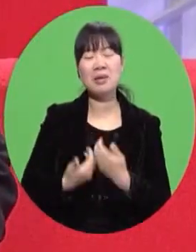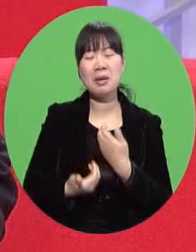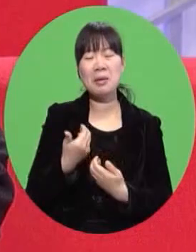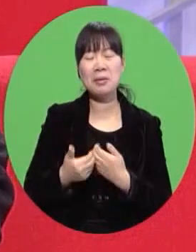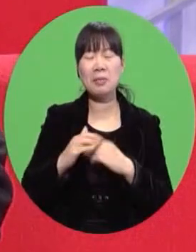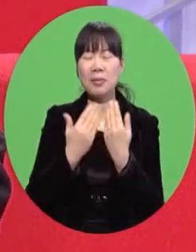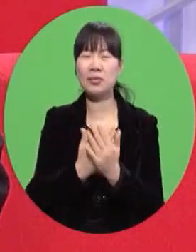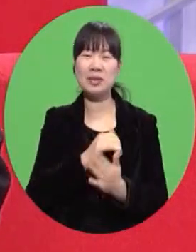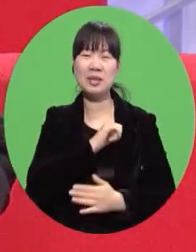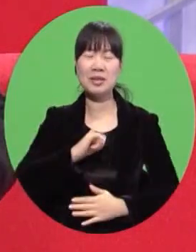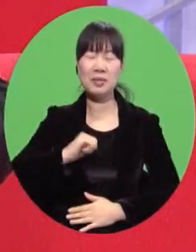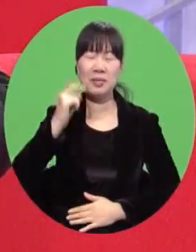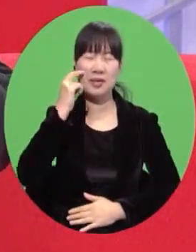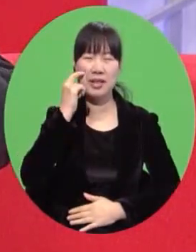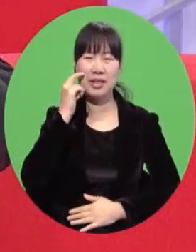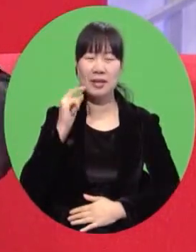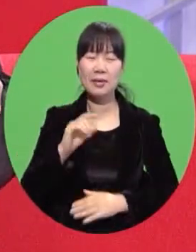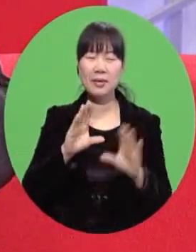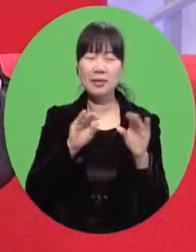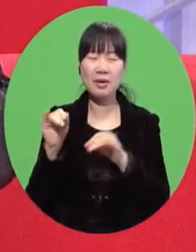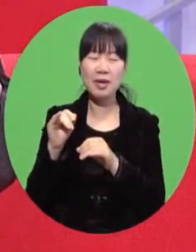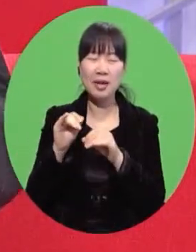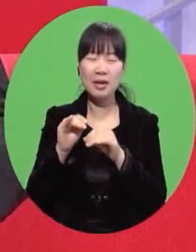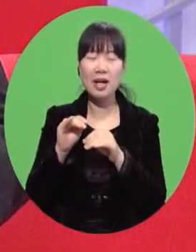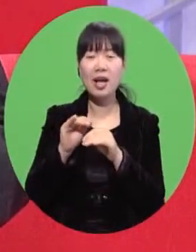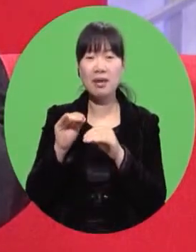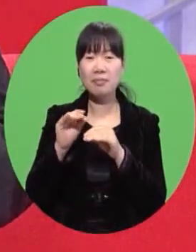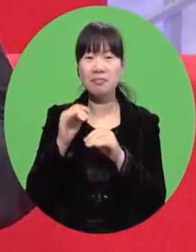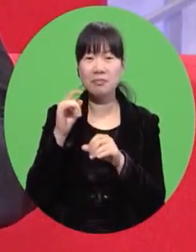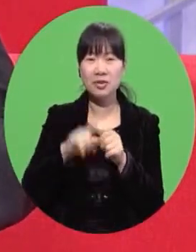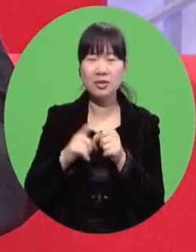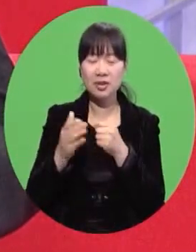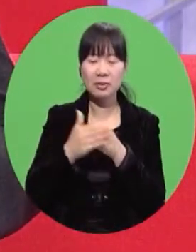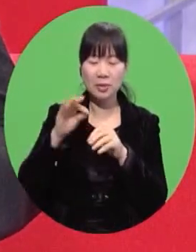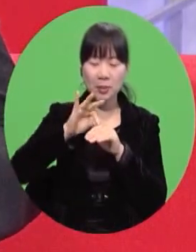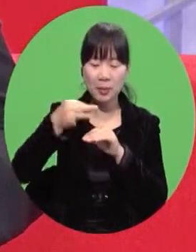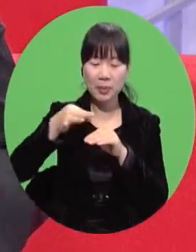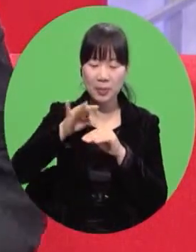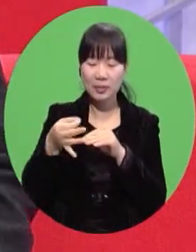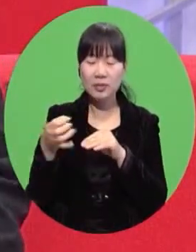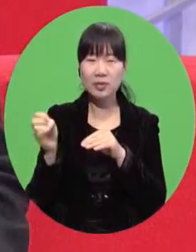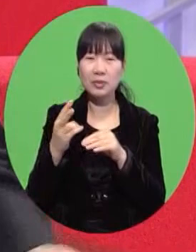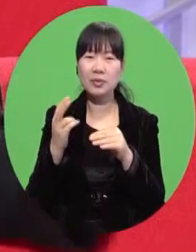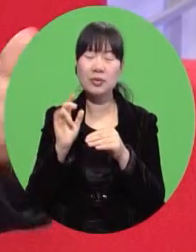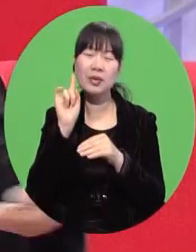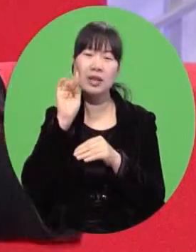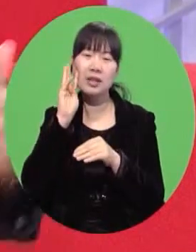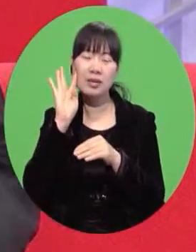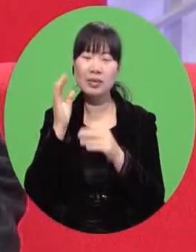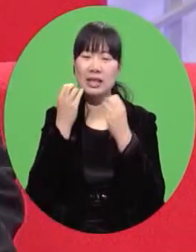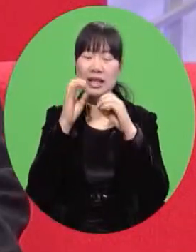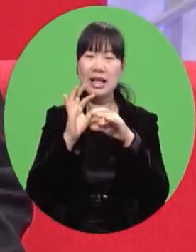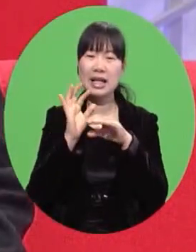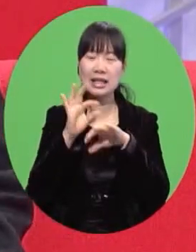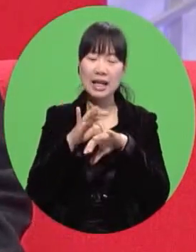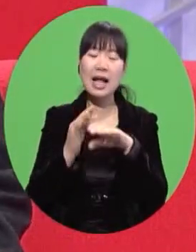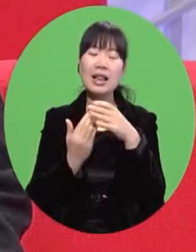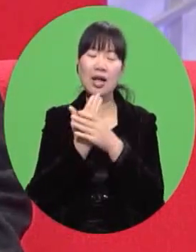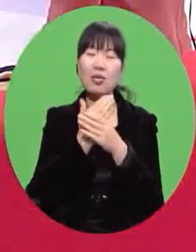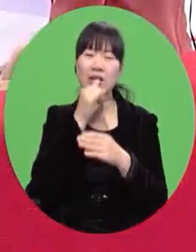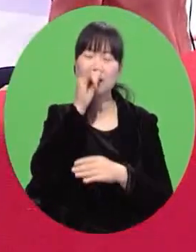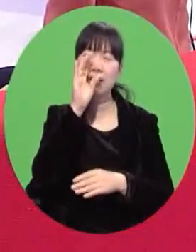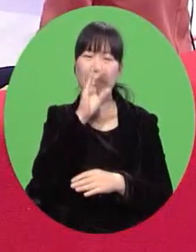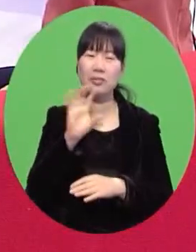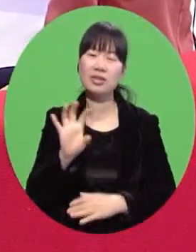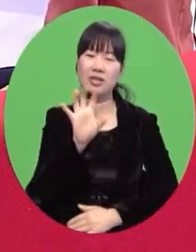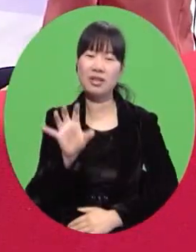이거라도 맨질맨질하게 만들기 위한 일환으로 또 뜯어내고 그러면 이제 한 며칠 지나면 또 새살이 나오고 사실 이런 악순환을 밟을 수도 있습니다. 네.